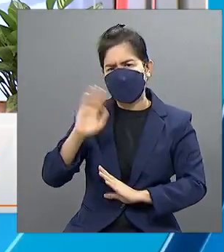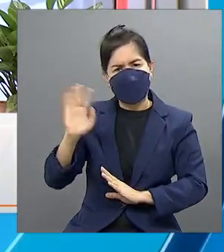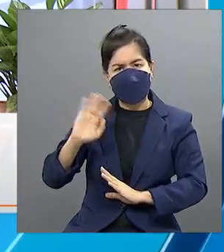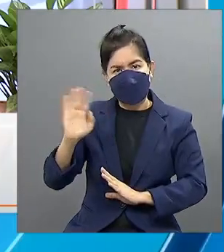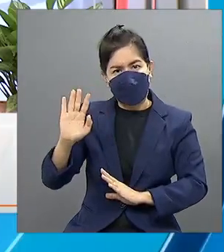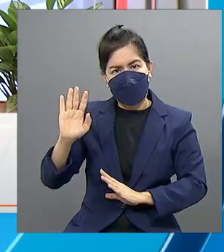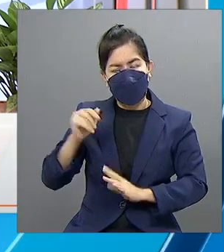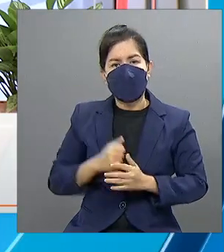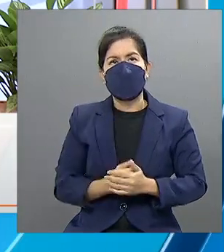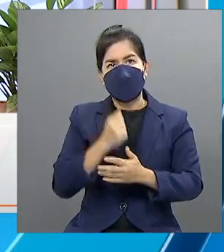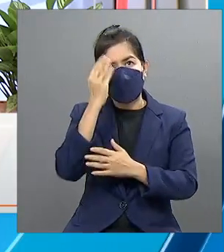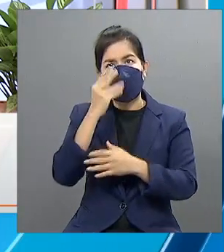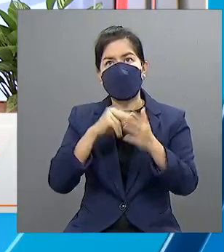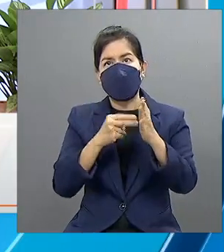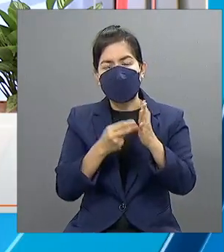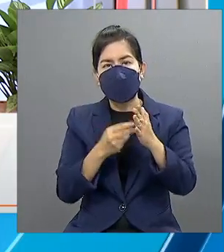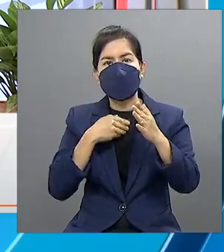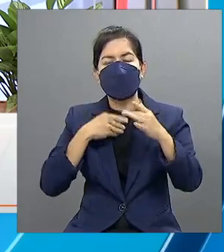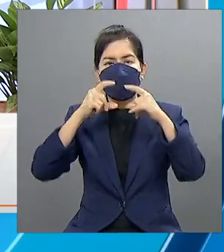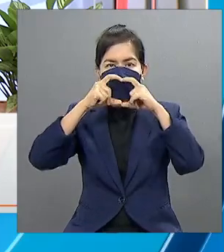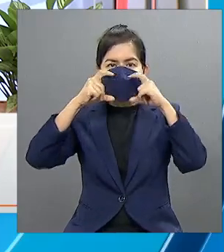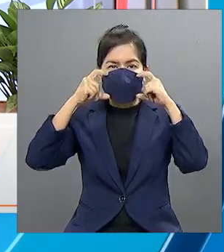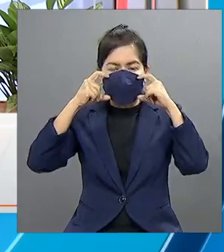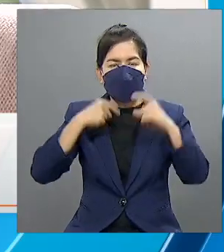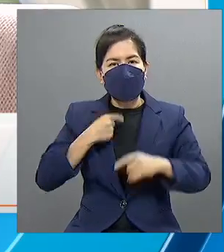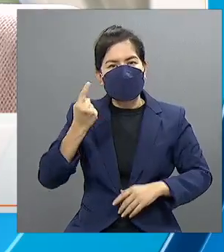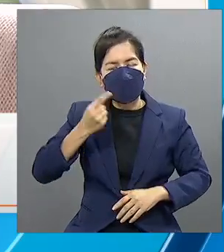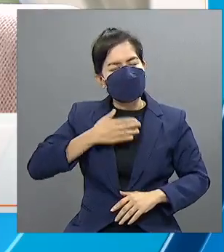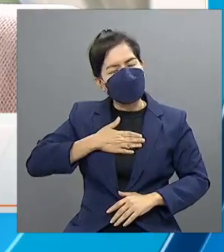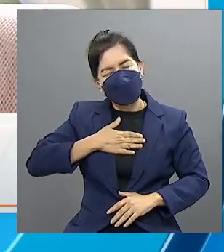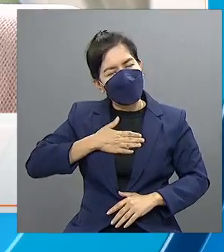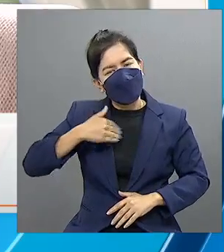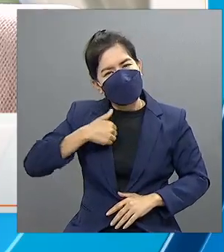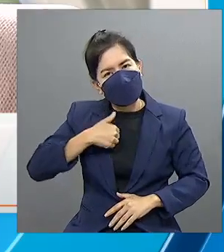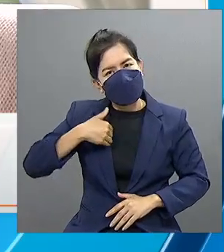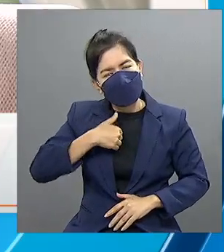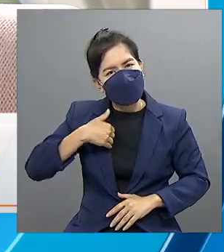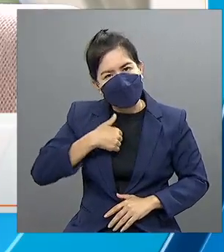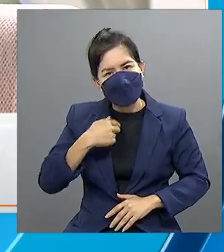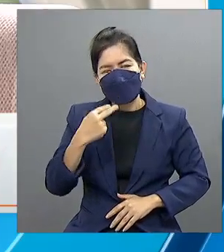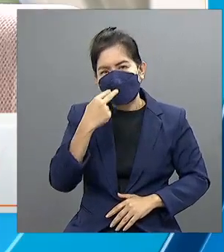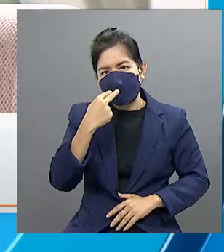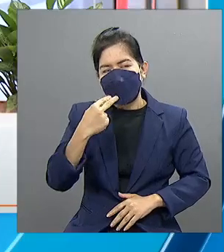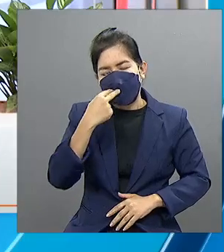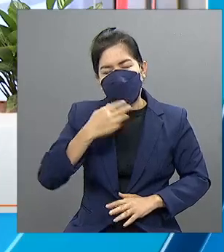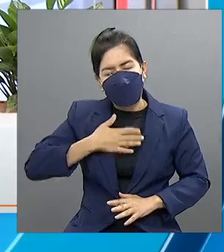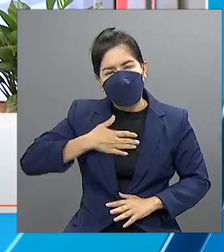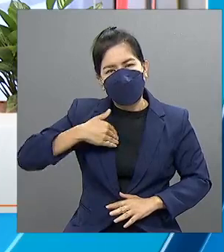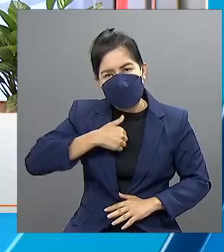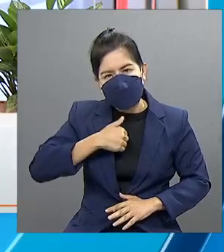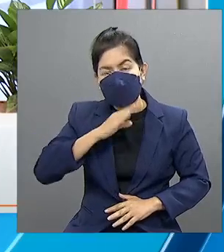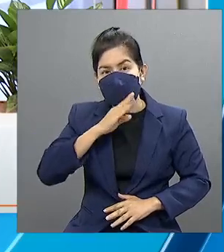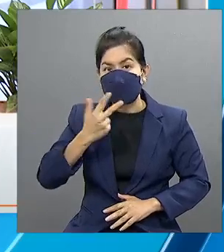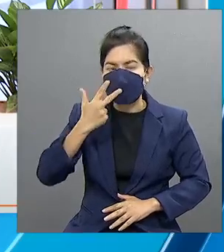ากชั้นเดียวพูดเนี่ยยังเกือบเอาชีวิตไม่รอดในแต่ละวัน เรายังรู้สึกว่าเราจะหายใจไม่ทันเลยค่ะคุณหมอคะ ดังนั้นเข้าใจกันเสีย